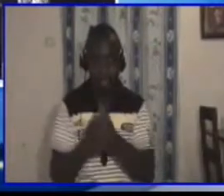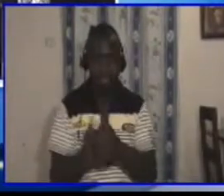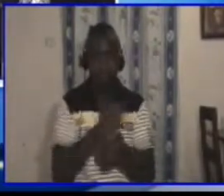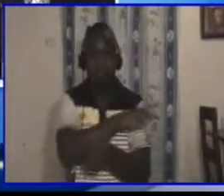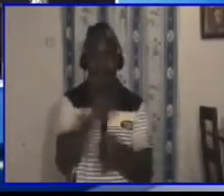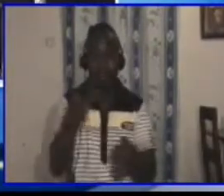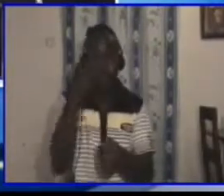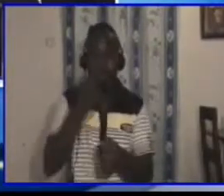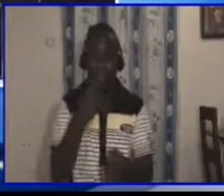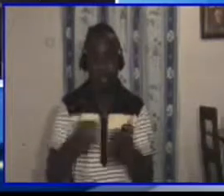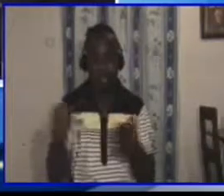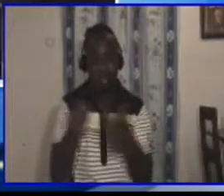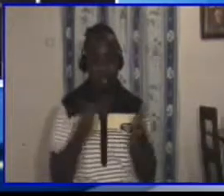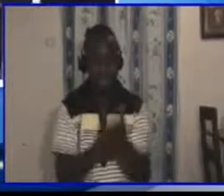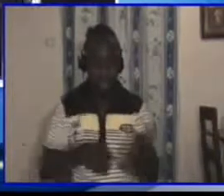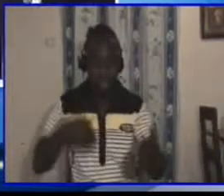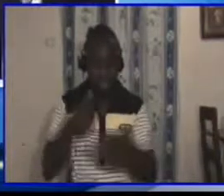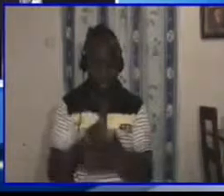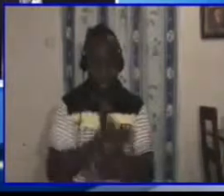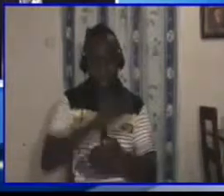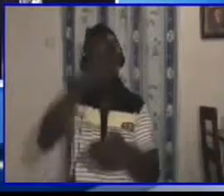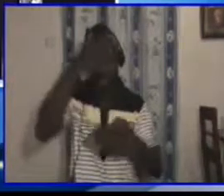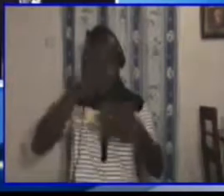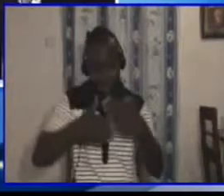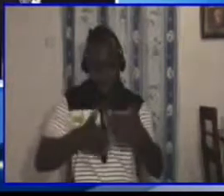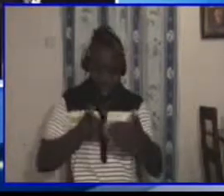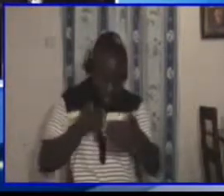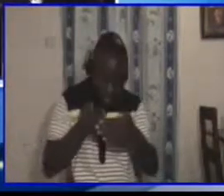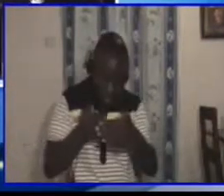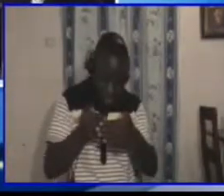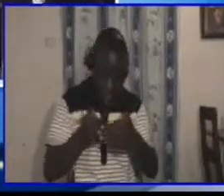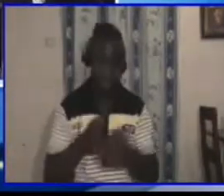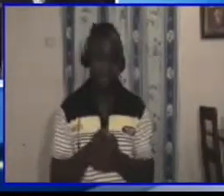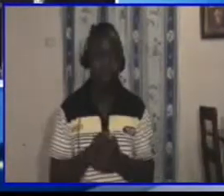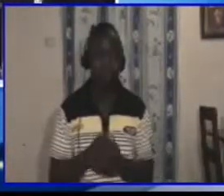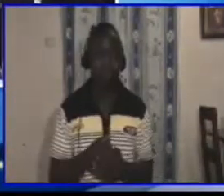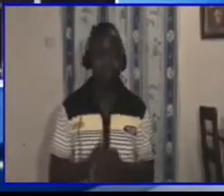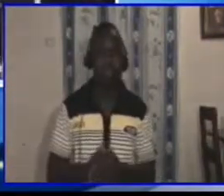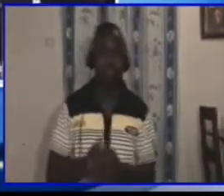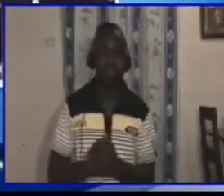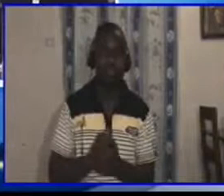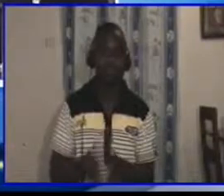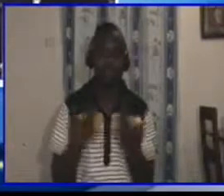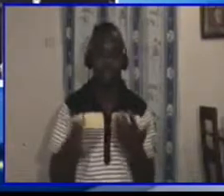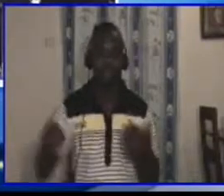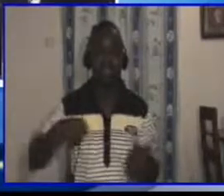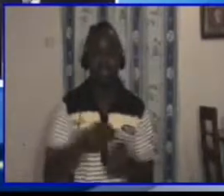è il nostro signore ha detto quando questo accadrà